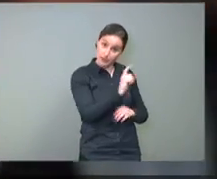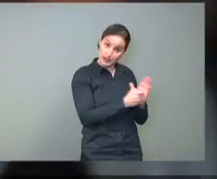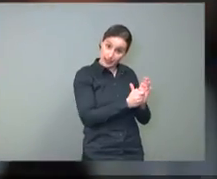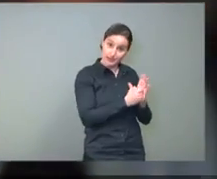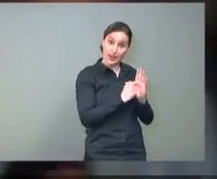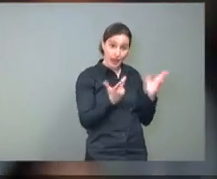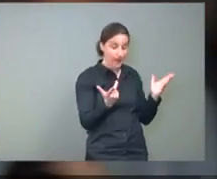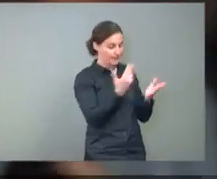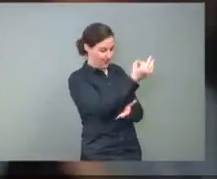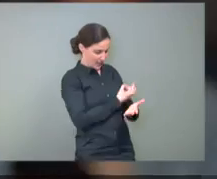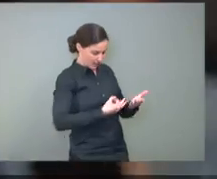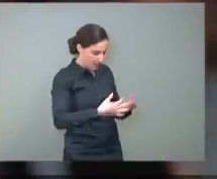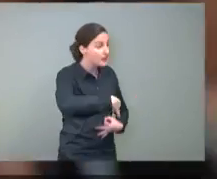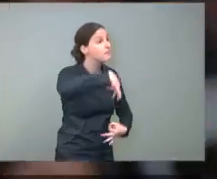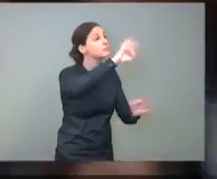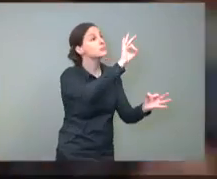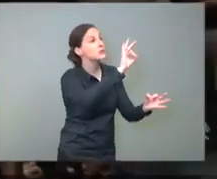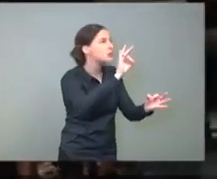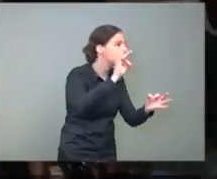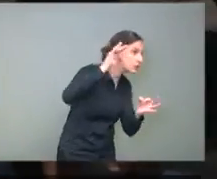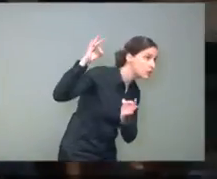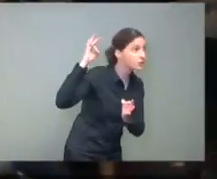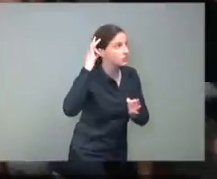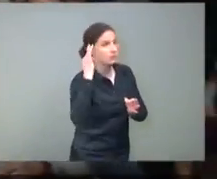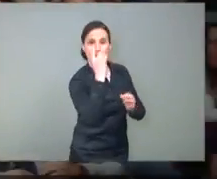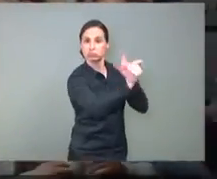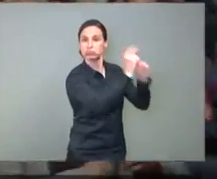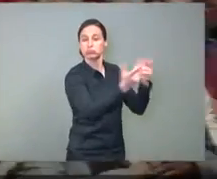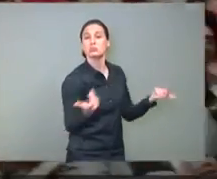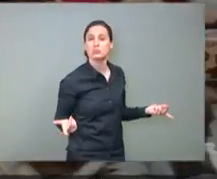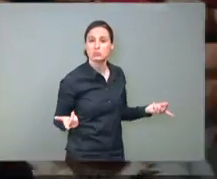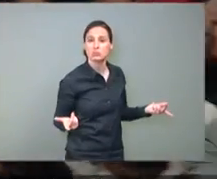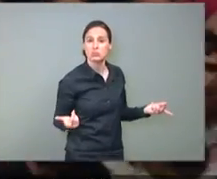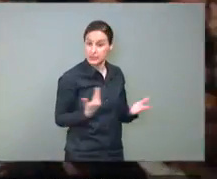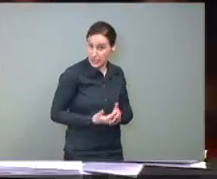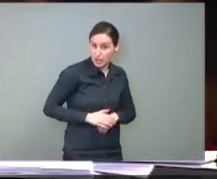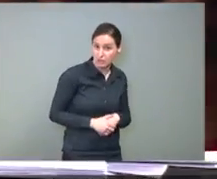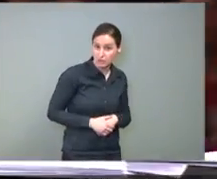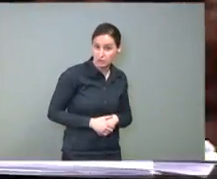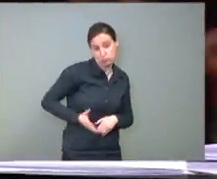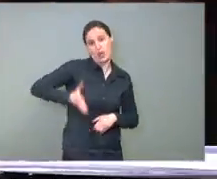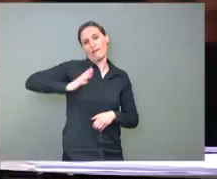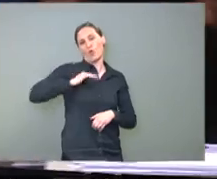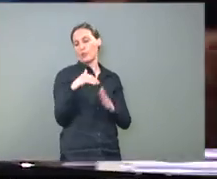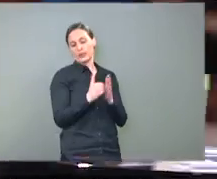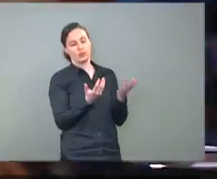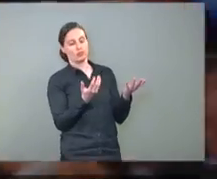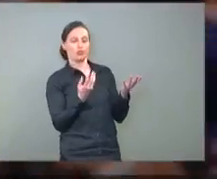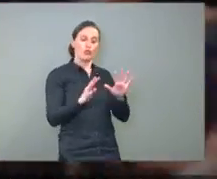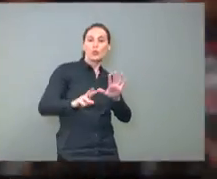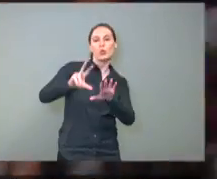personne. Regardez bien les gens. Avant, dans les années 80, quand vous aviez fini l'année de travail,